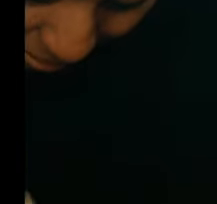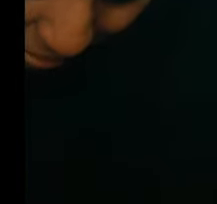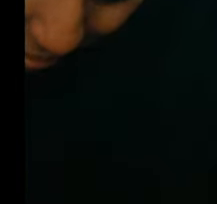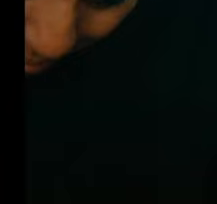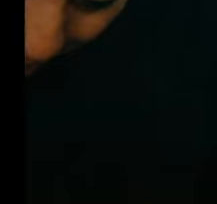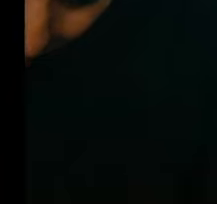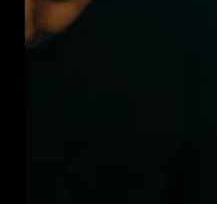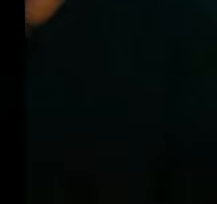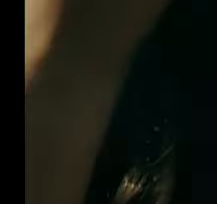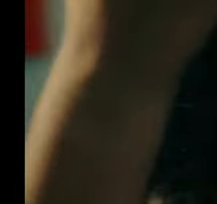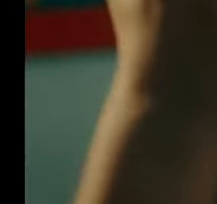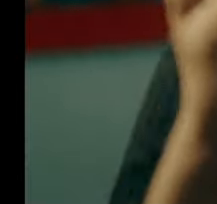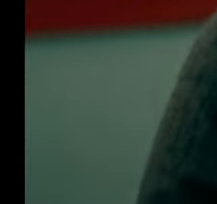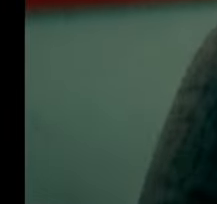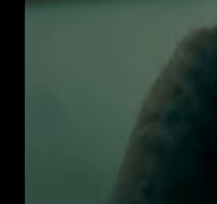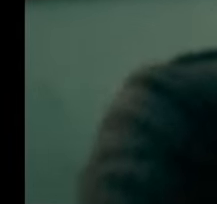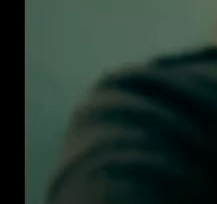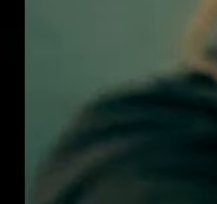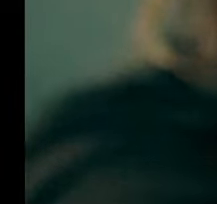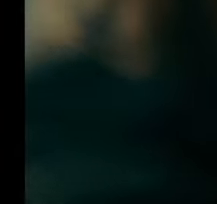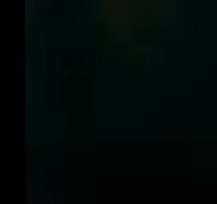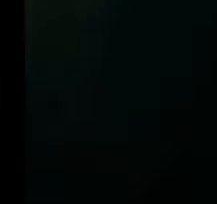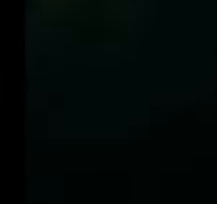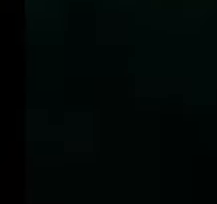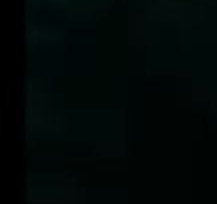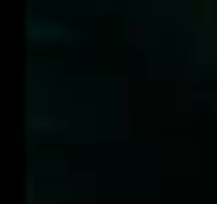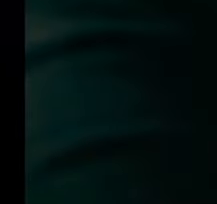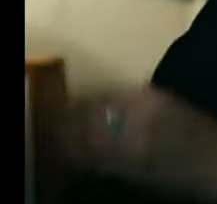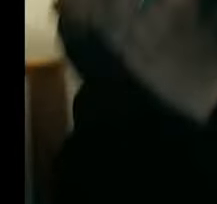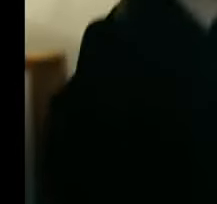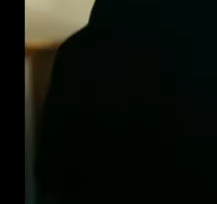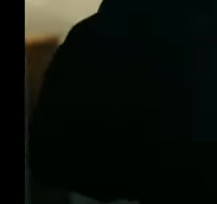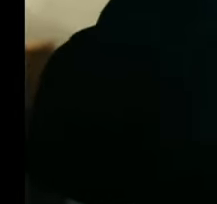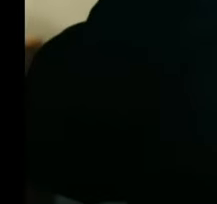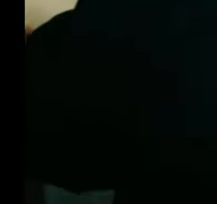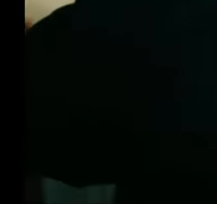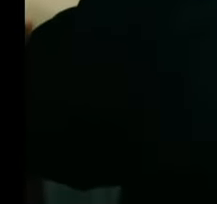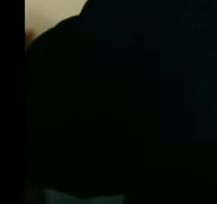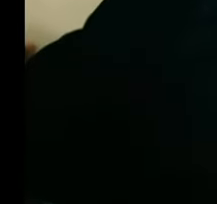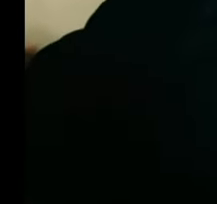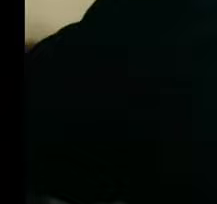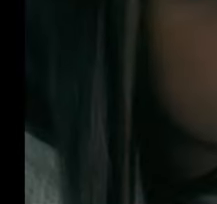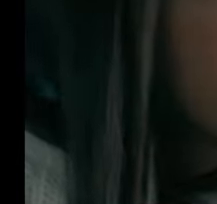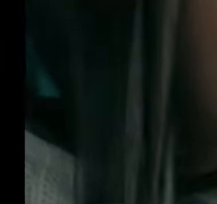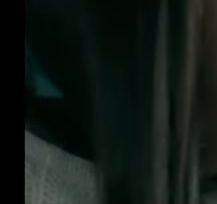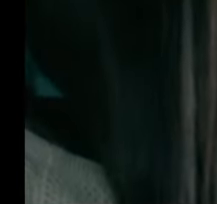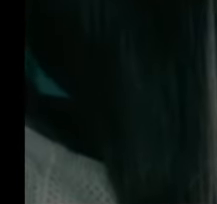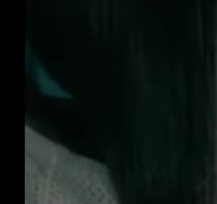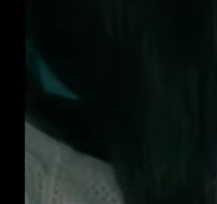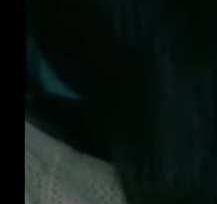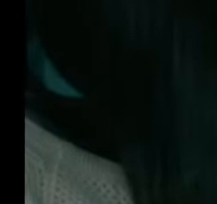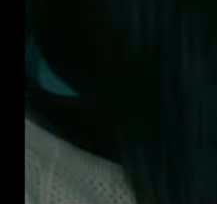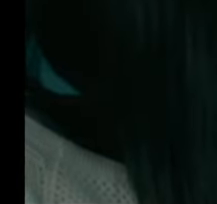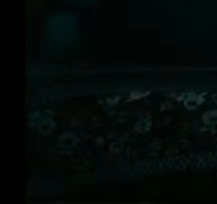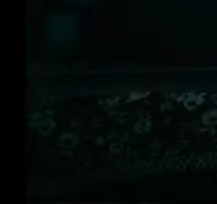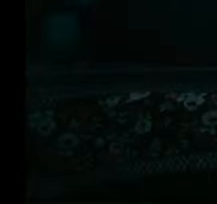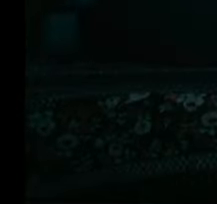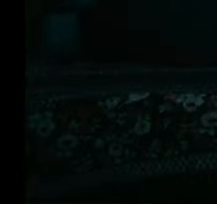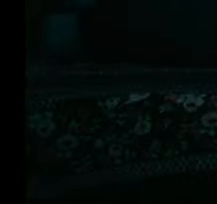باش نعيشوها هي صارت. نداوم برك نشوف الجروح نتاعنا ونكرك نكرك نكرك.